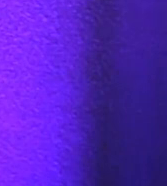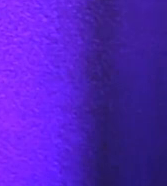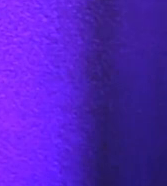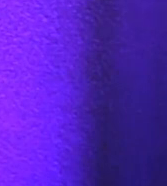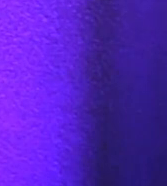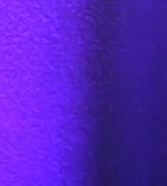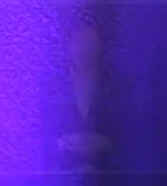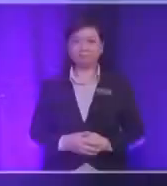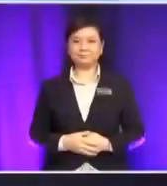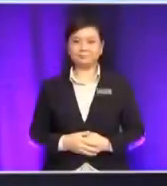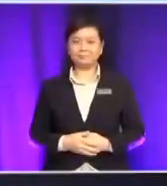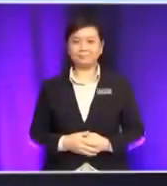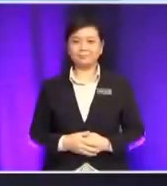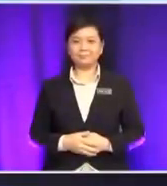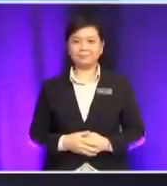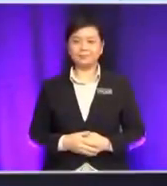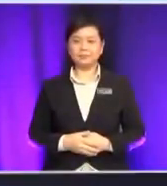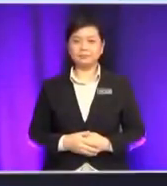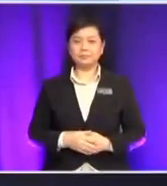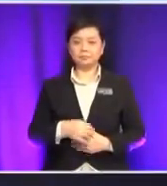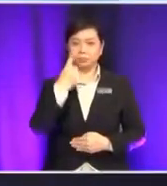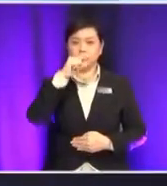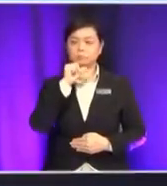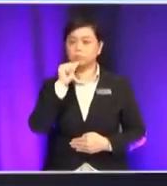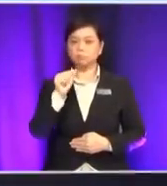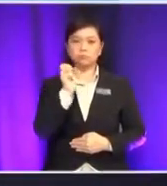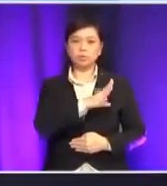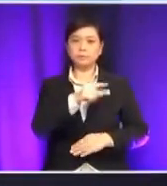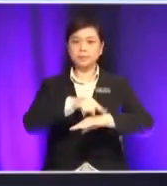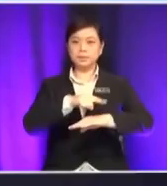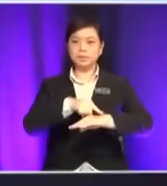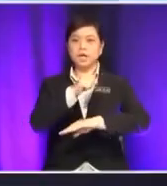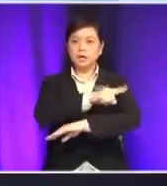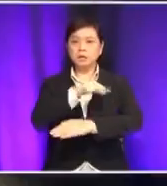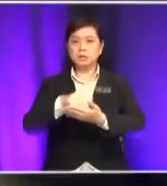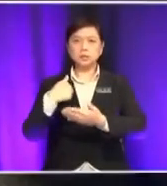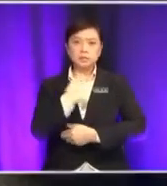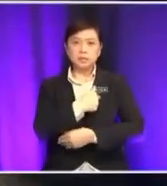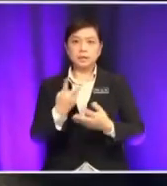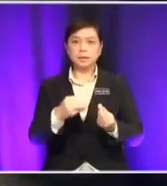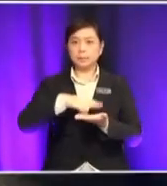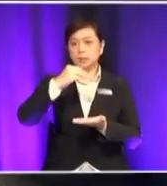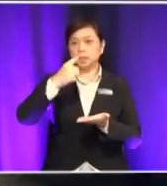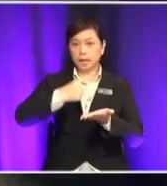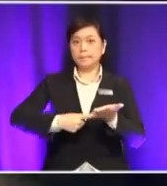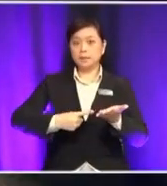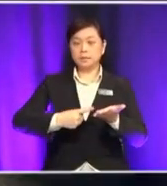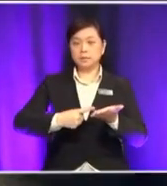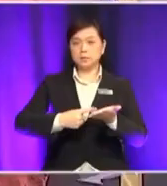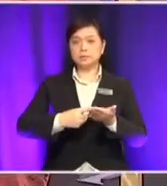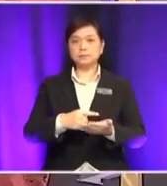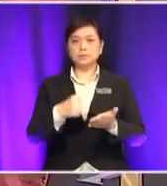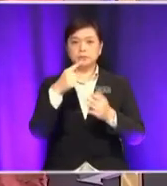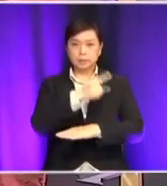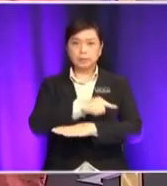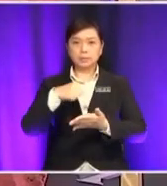oke balik lagi hari ini kita belajar topi untuk biologi Oke Kris hari ini